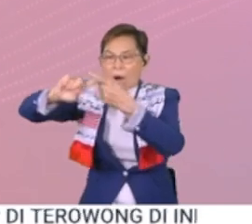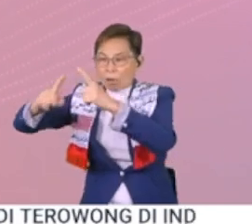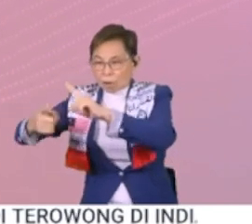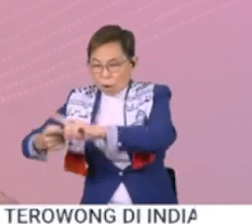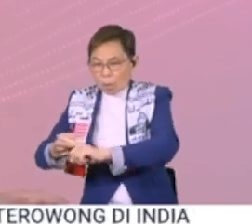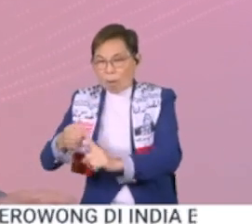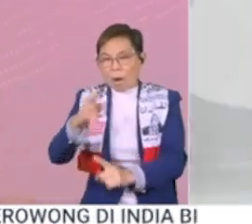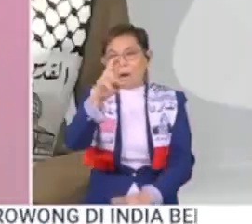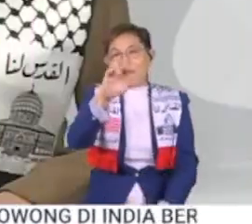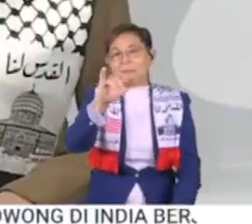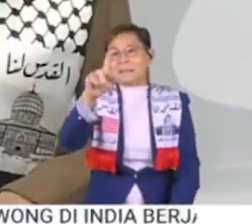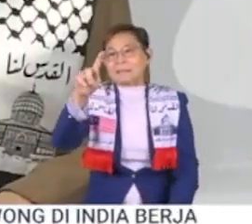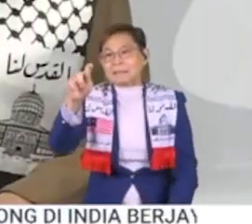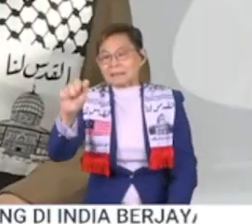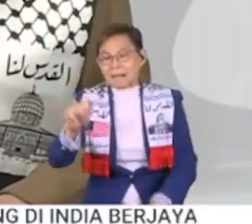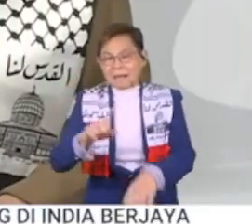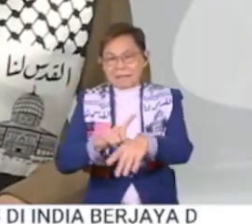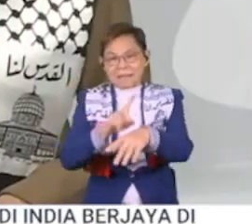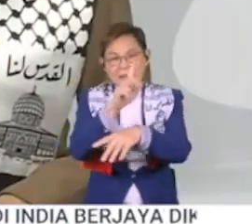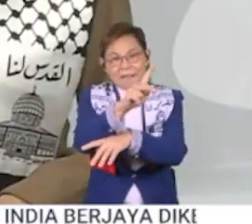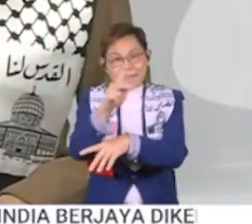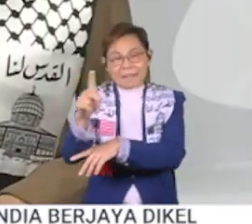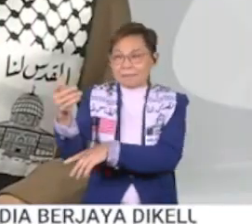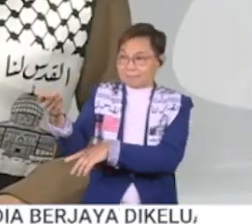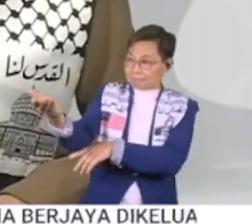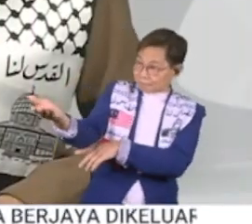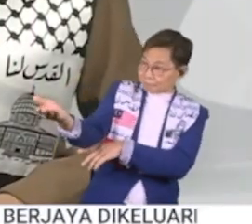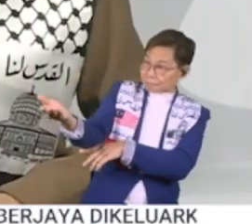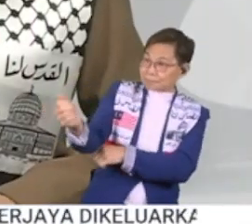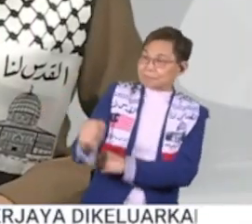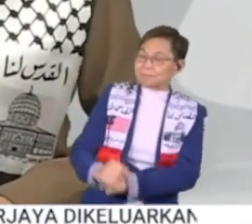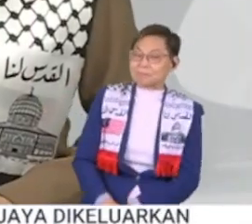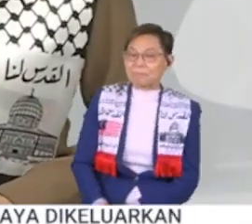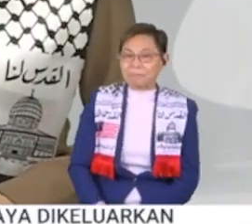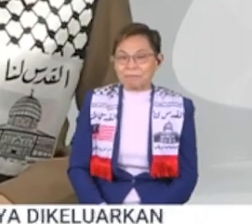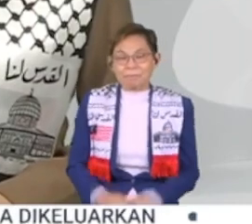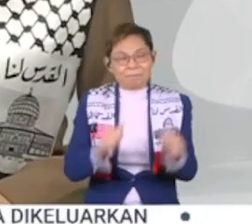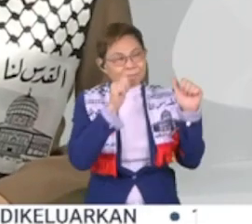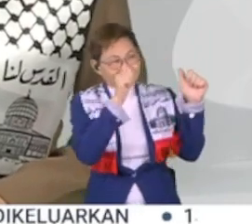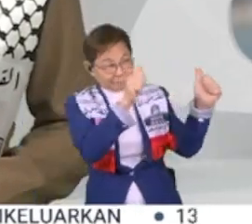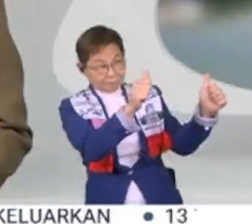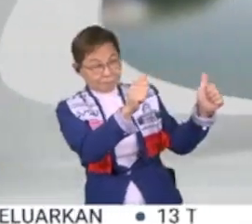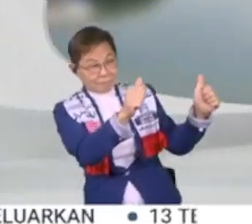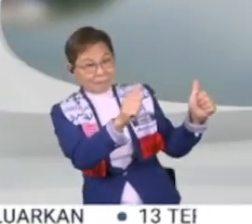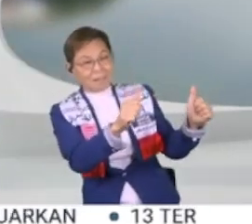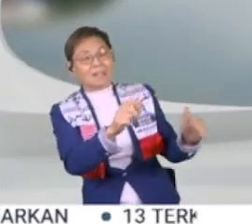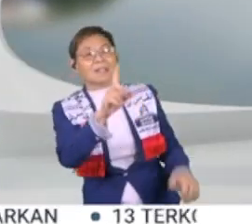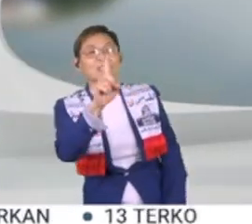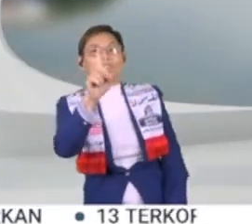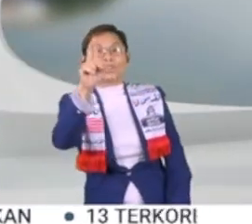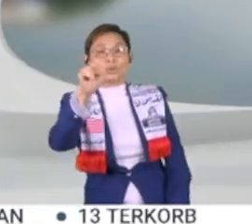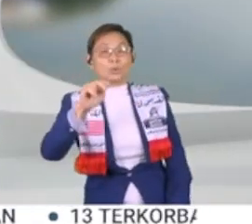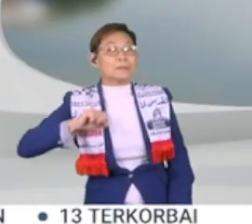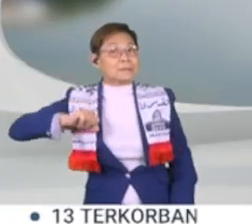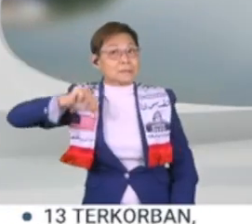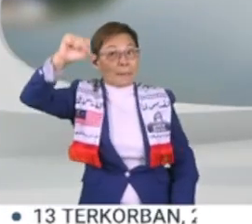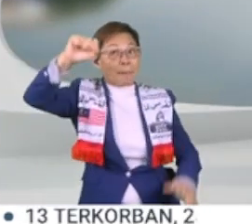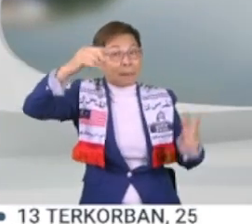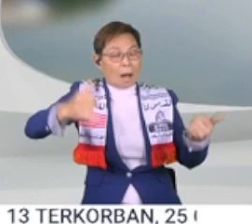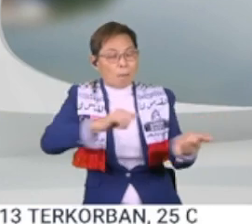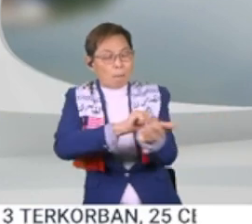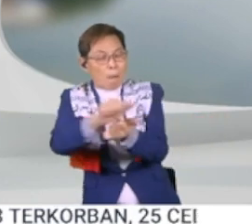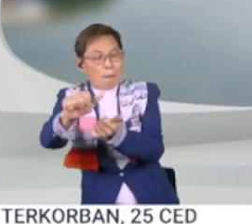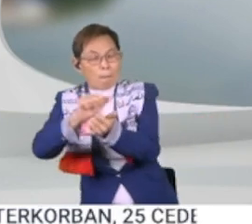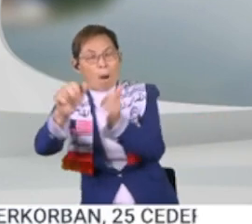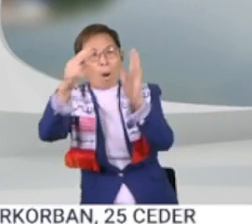Rita alosis Malik di Kota Kinabalu silakan Rita baik dia dewan undangan Negeri Dun Sabah hari ini